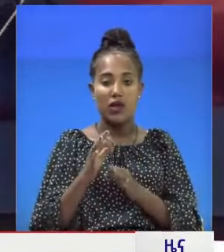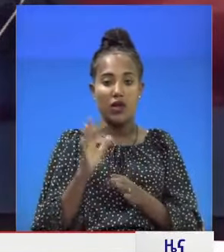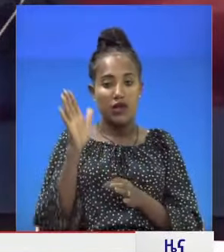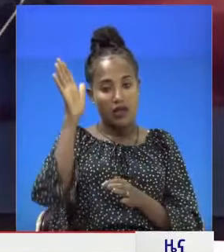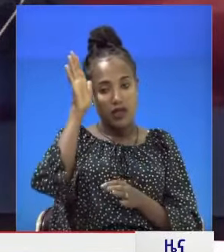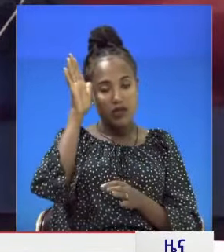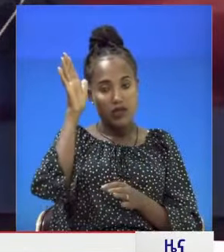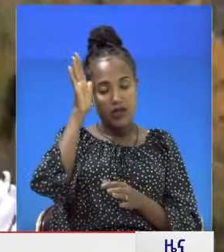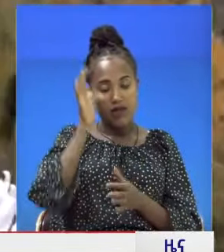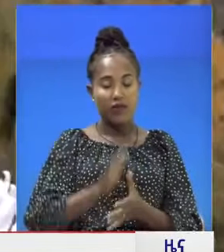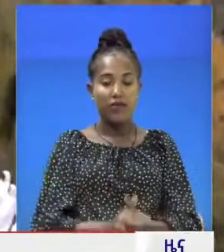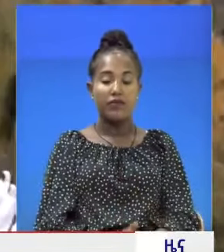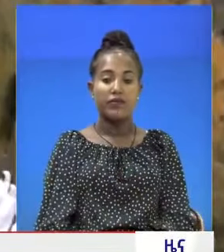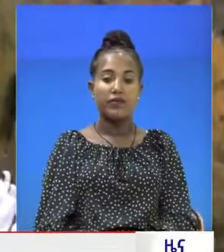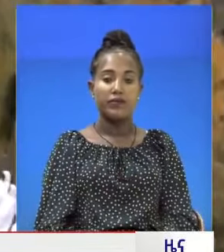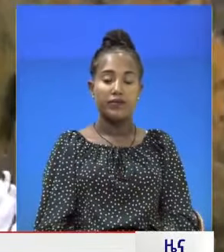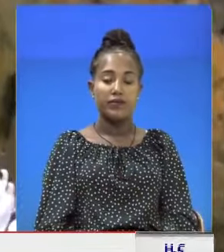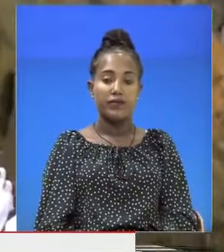ገደፍ